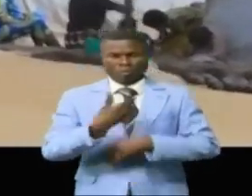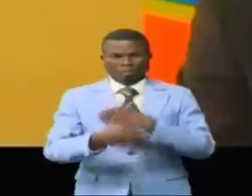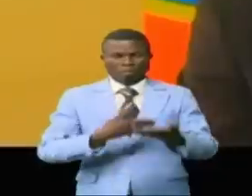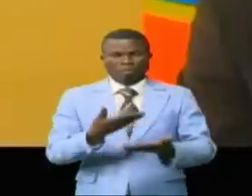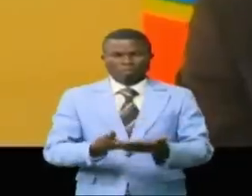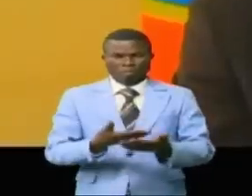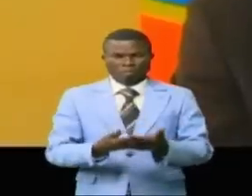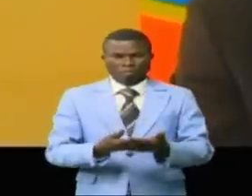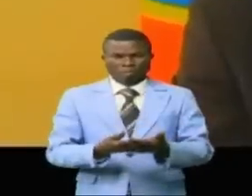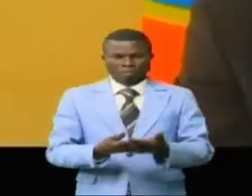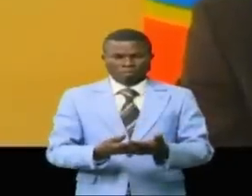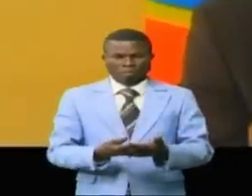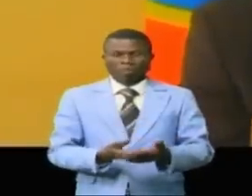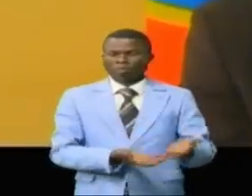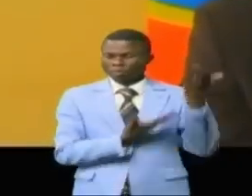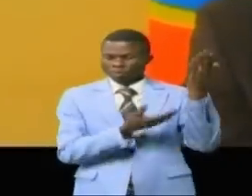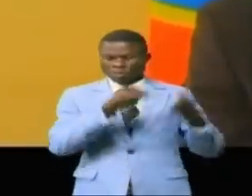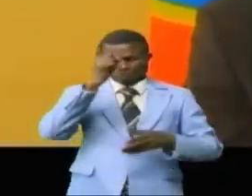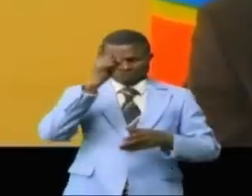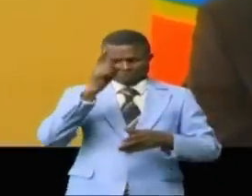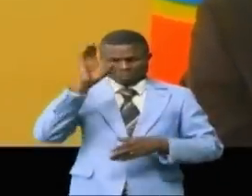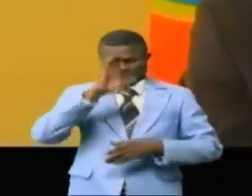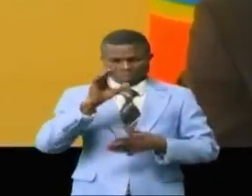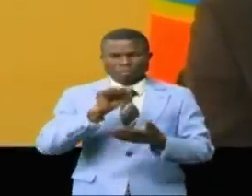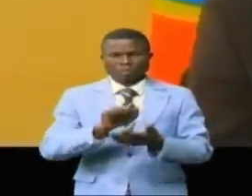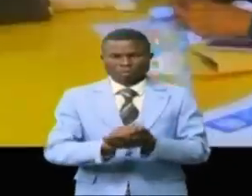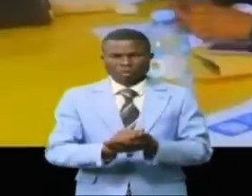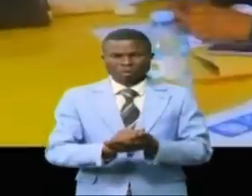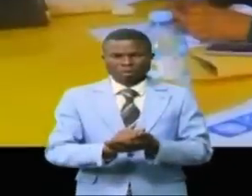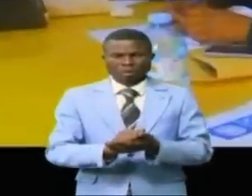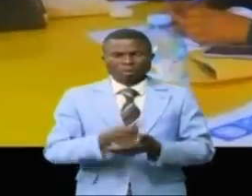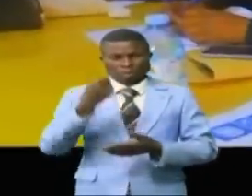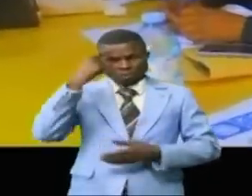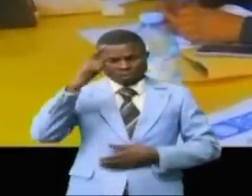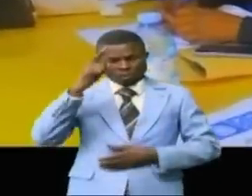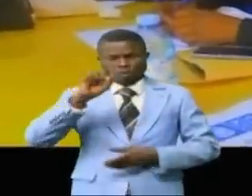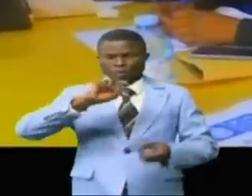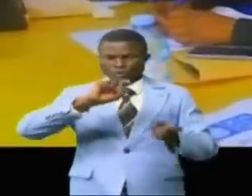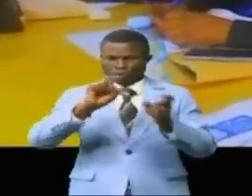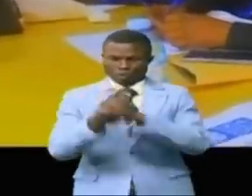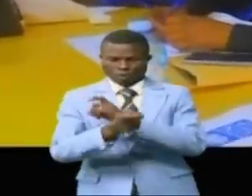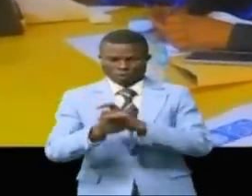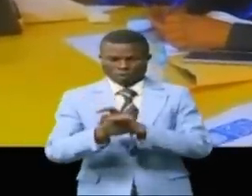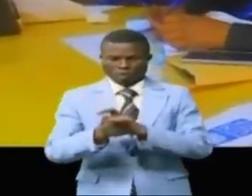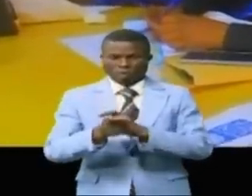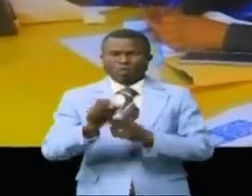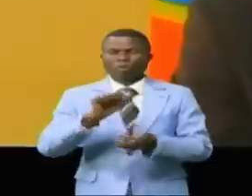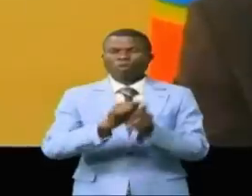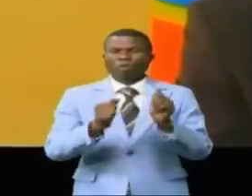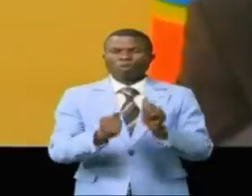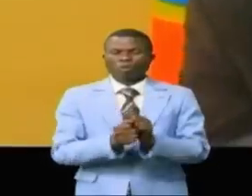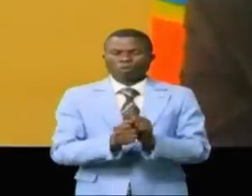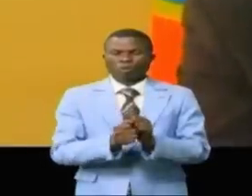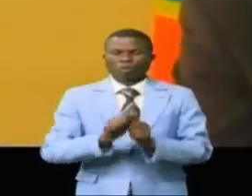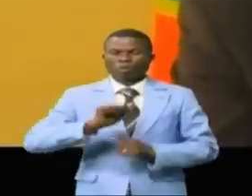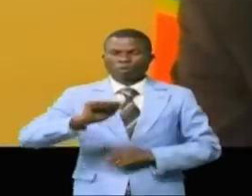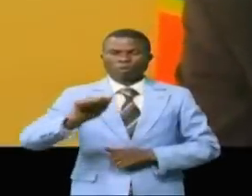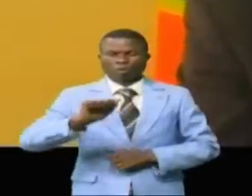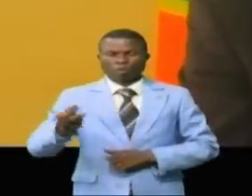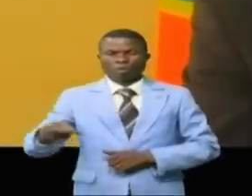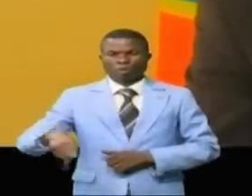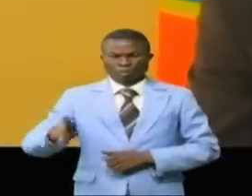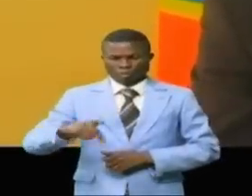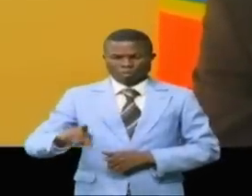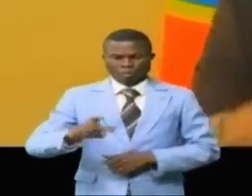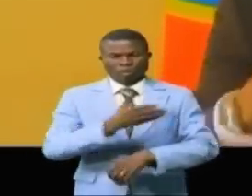fait sa priorité et son cheval de bataille, afin de changer l'image de notre province qui se trouve